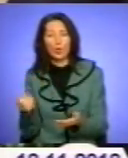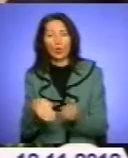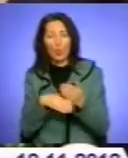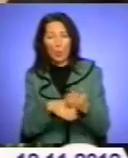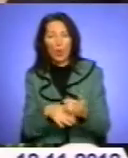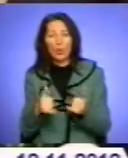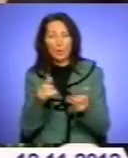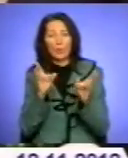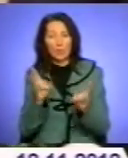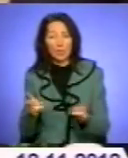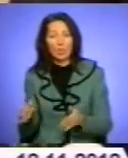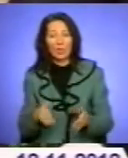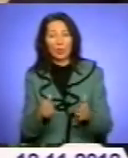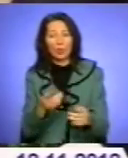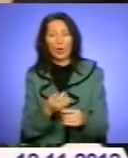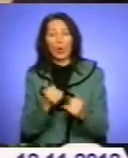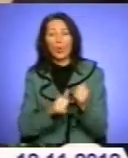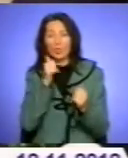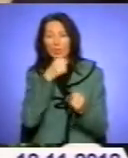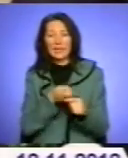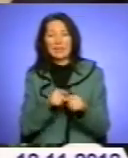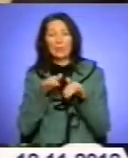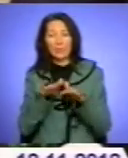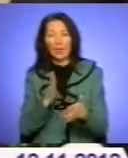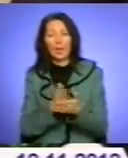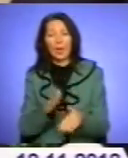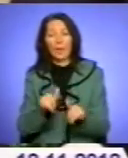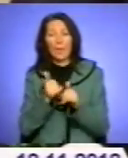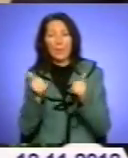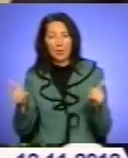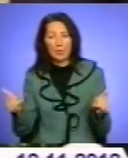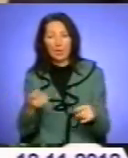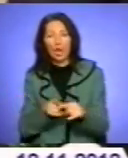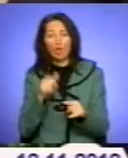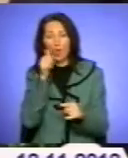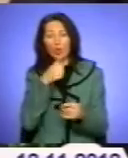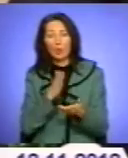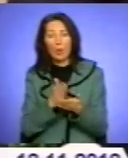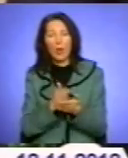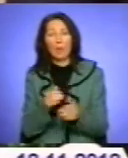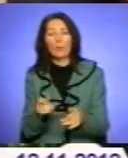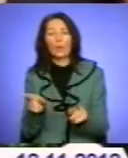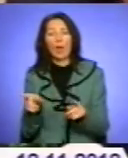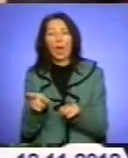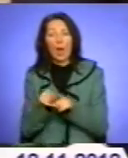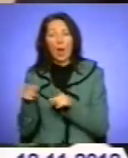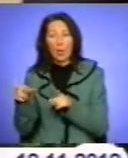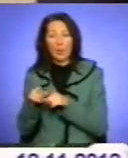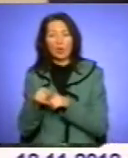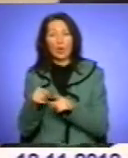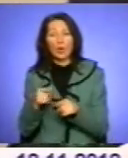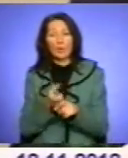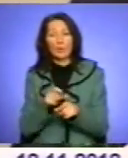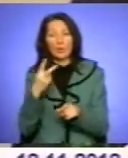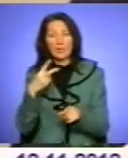більш масштабнее. В цьому році ми маємо партнерів в количестве 20 организаций присоединились к этому